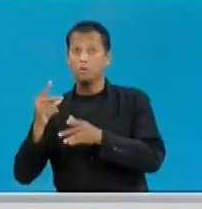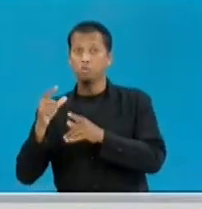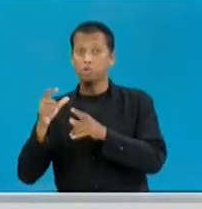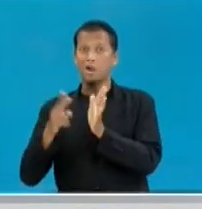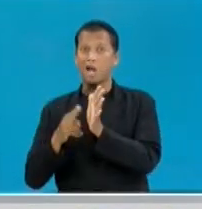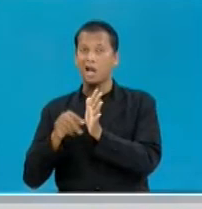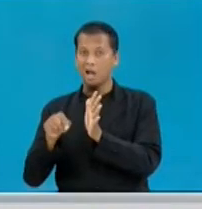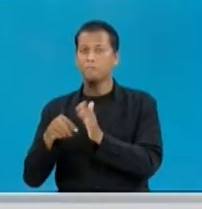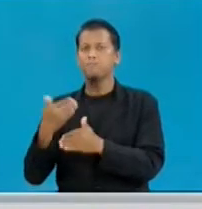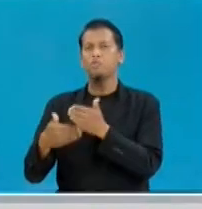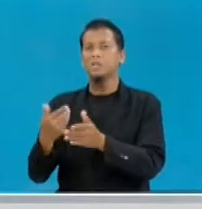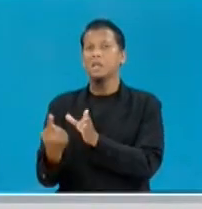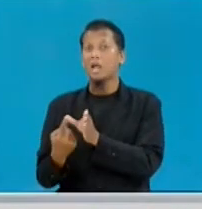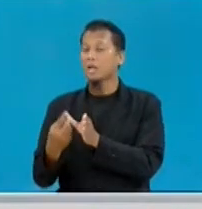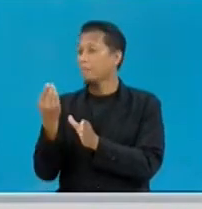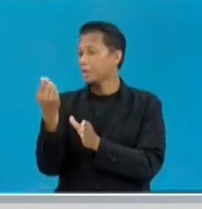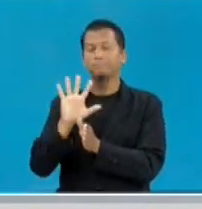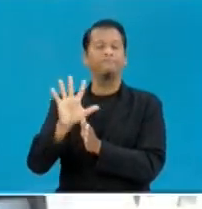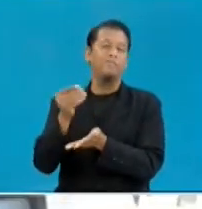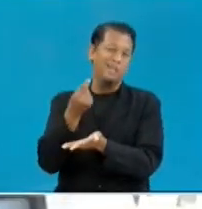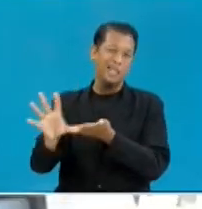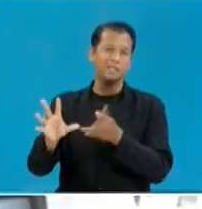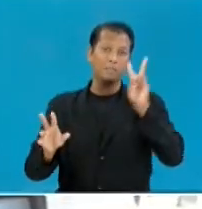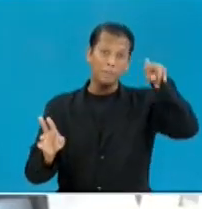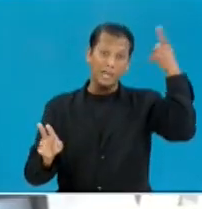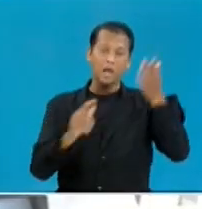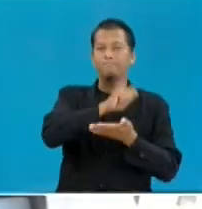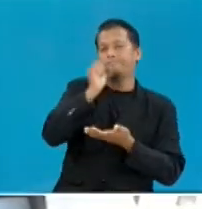karantina ini pun gratis atau ditanggung oleh pemerintah